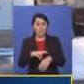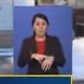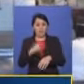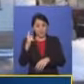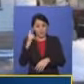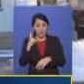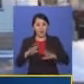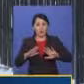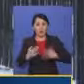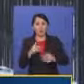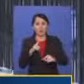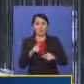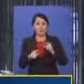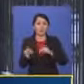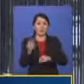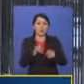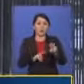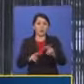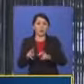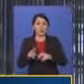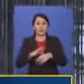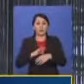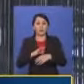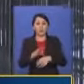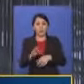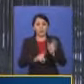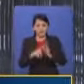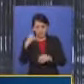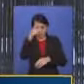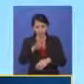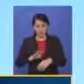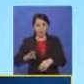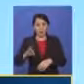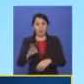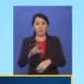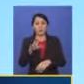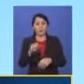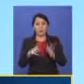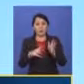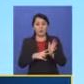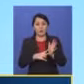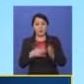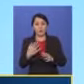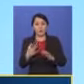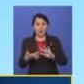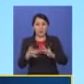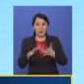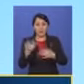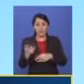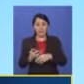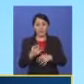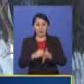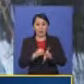аталған факты бойынша жедел іздестіру іс-шаралары жүргізіліп жатыр. Жыл басынан облыста 375 интернет алаяқтық фактісі